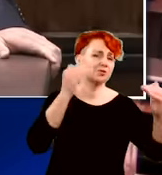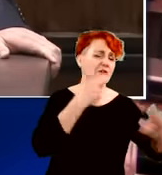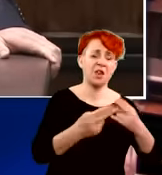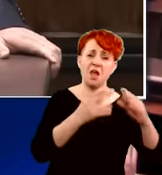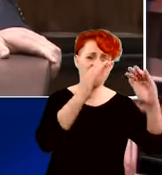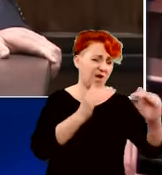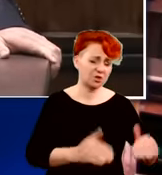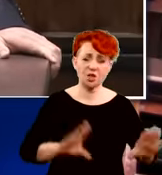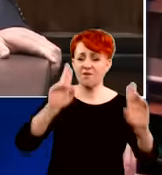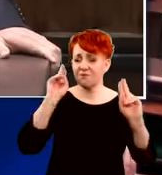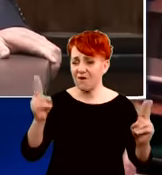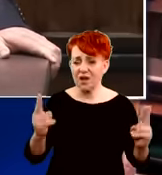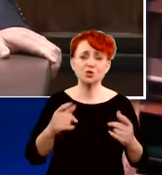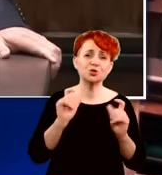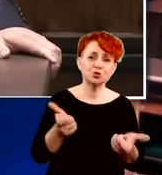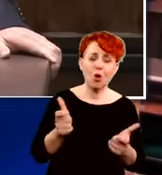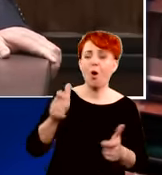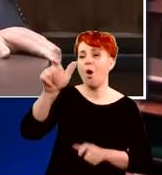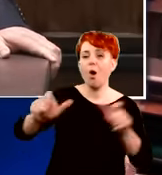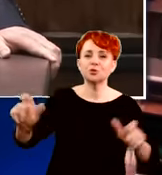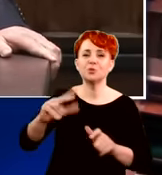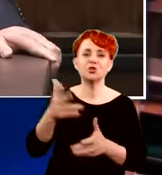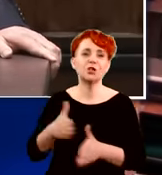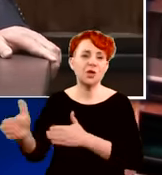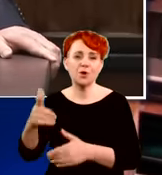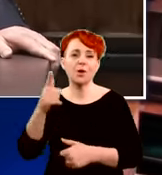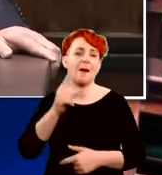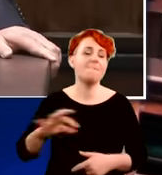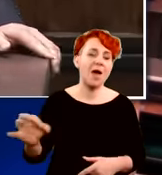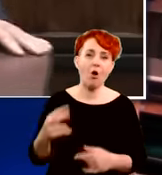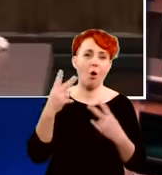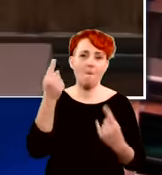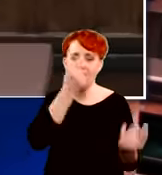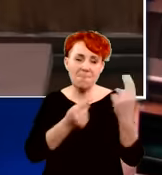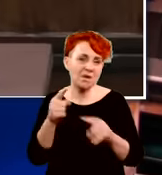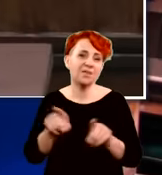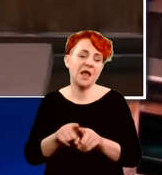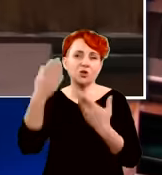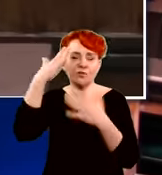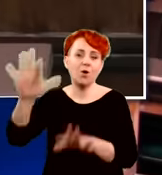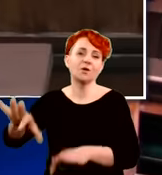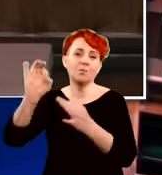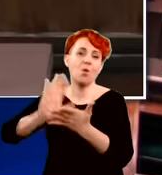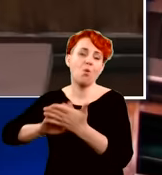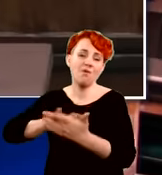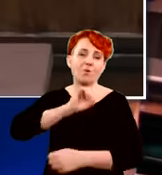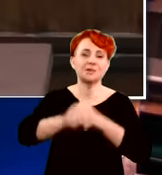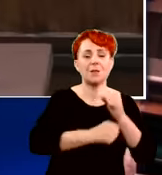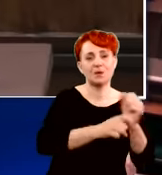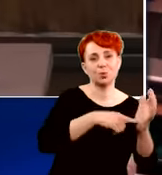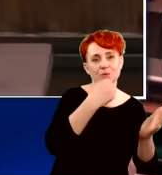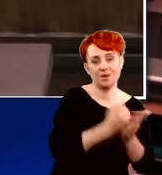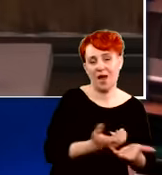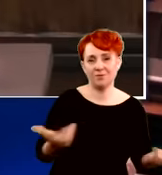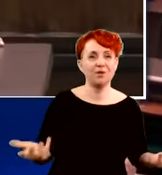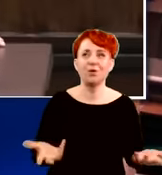sądzą sobie posłowie Trzeciej Drogi czy Platformy Obywatelskiej, tak samo jak ważne jest to, że wolą rządzić uchwałami niż ustawami, które są podpisywane przez prezydenta. No to jest niesamowite,